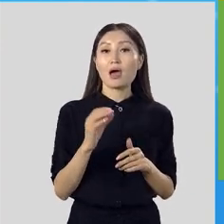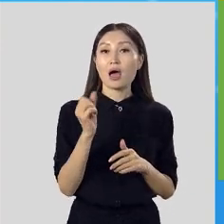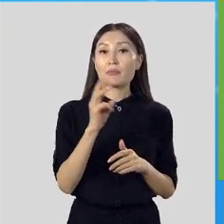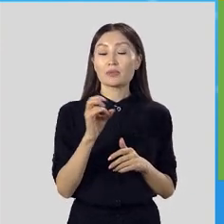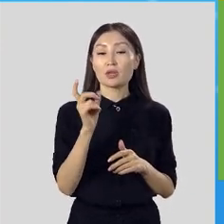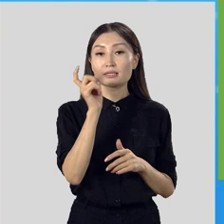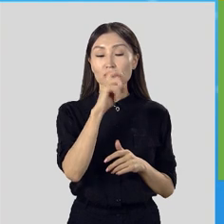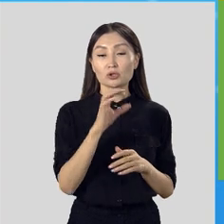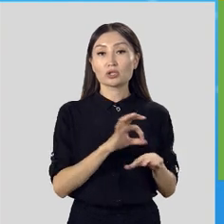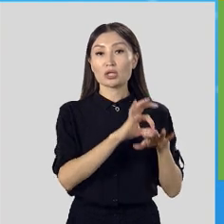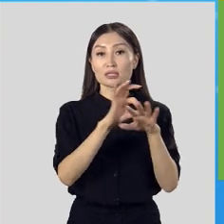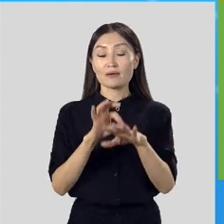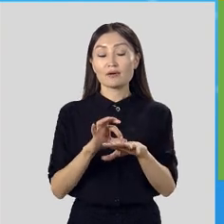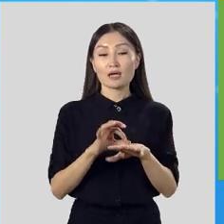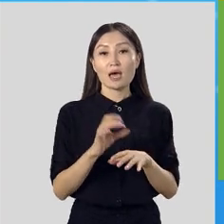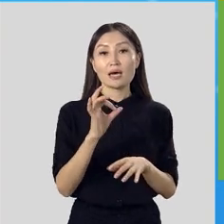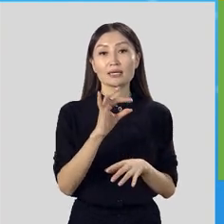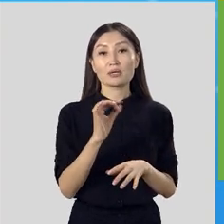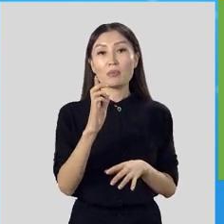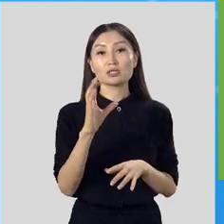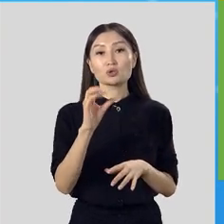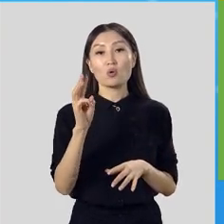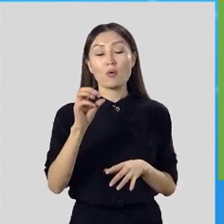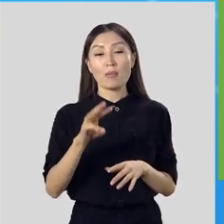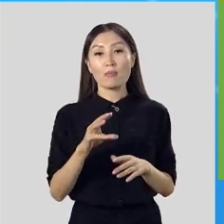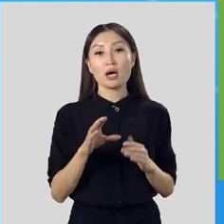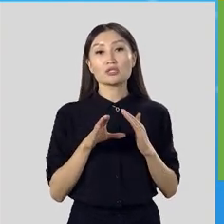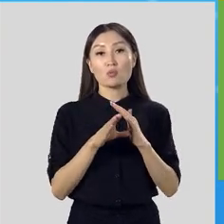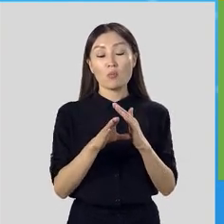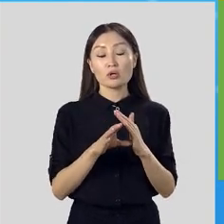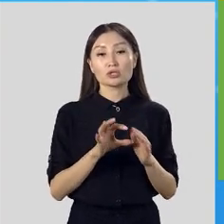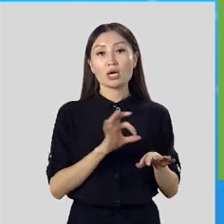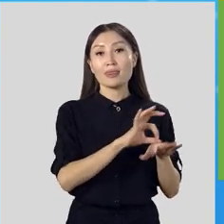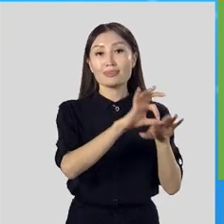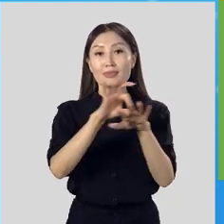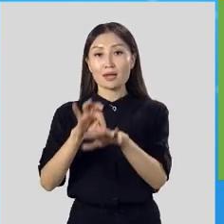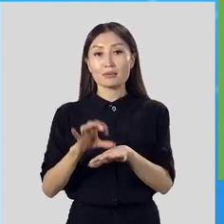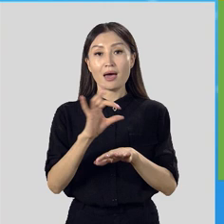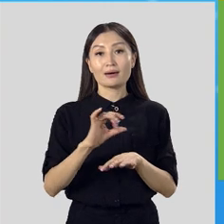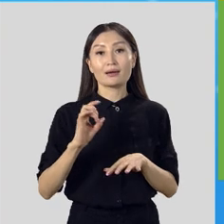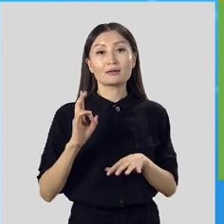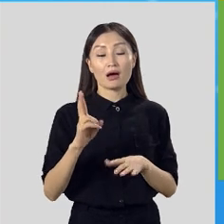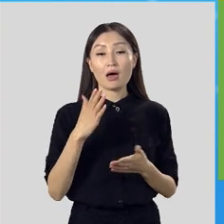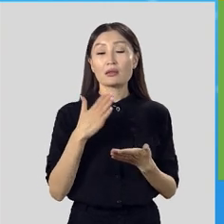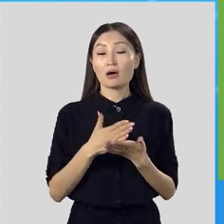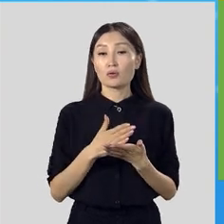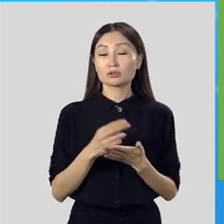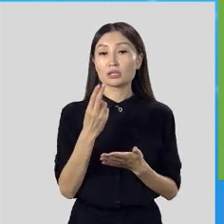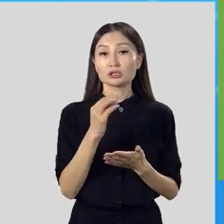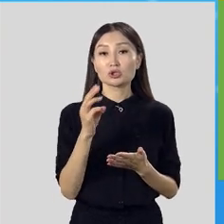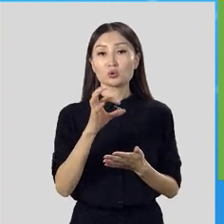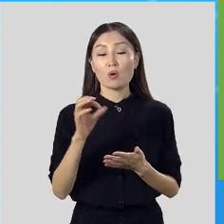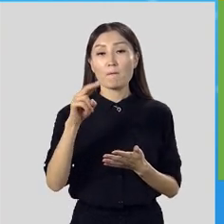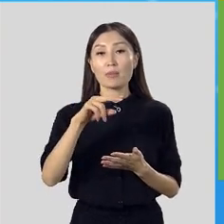Аминокислоты доставляются к рибосомам с помощью транспортных РНК, которые находятся в